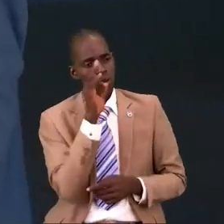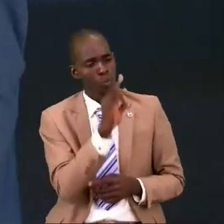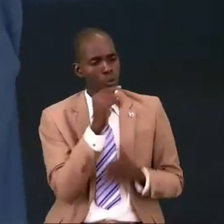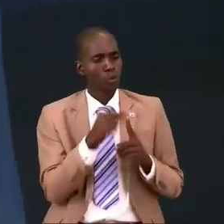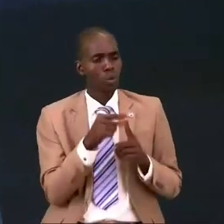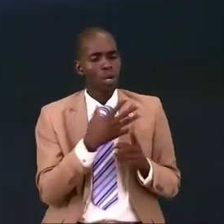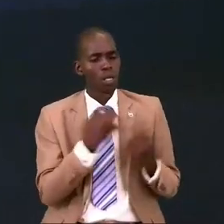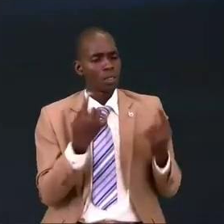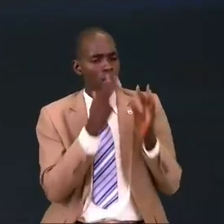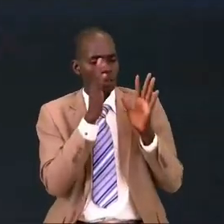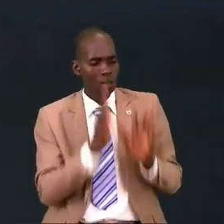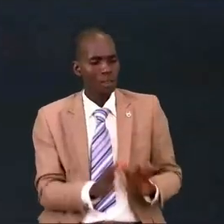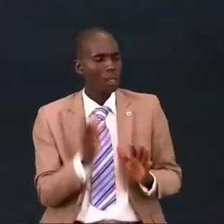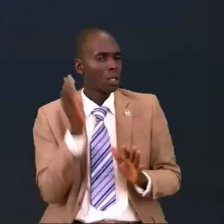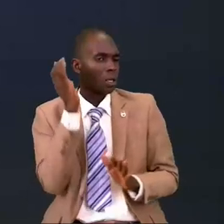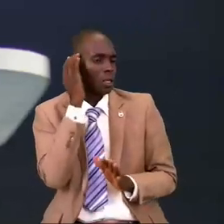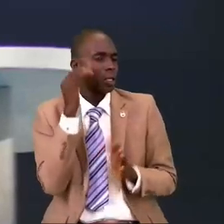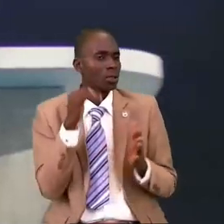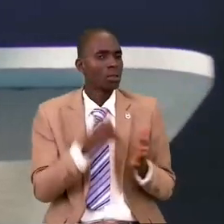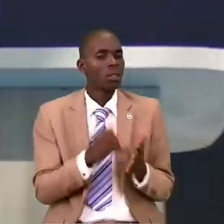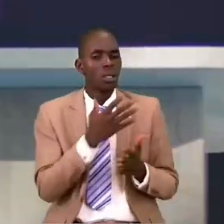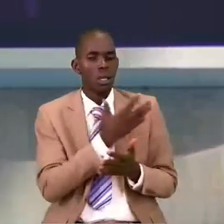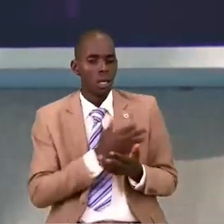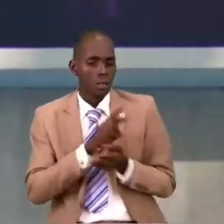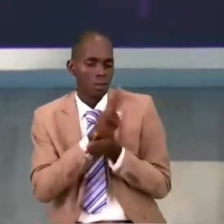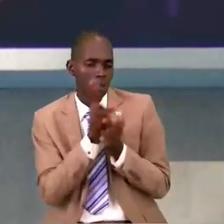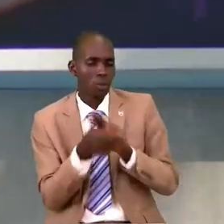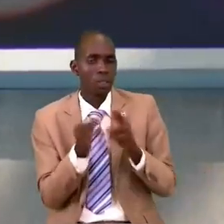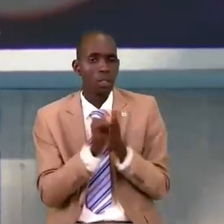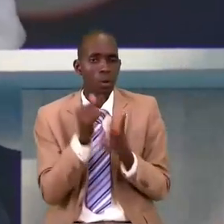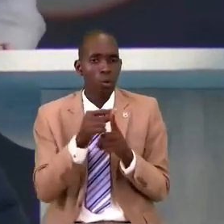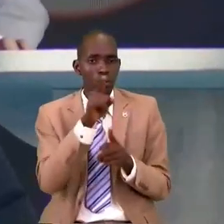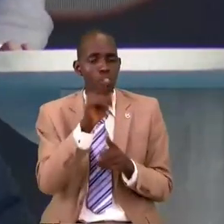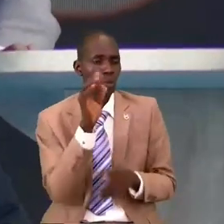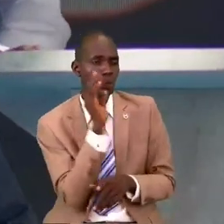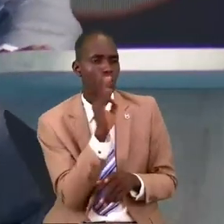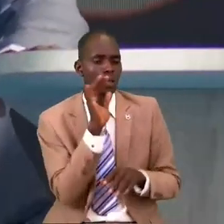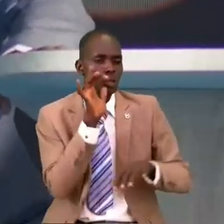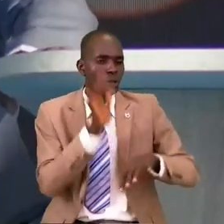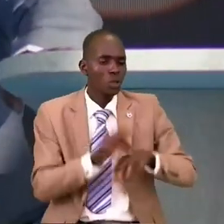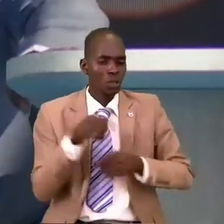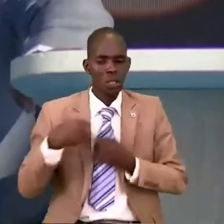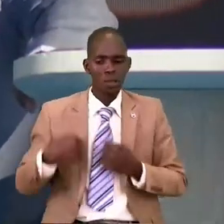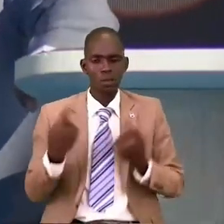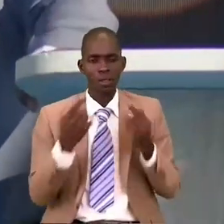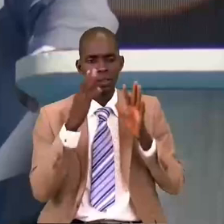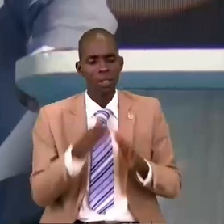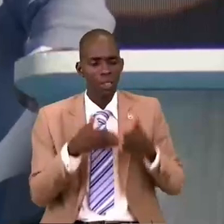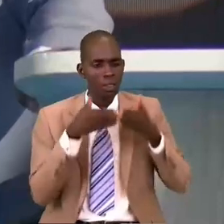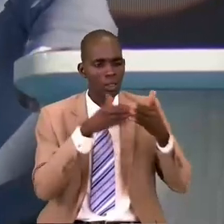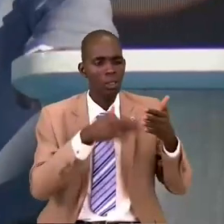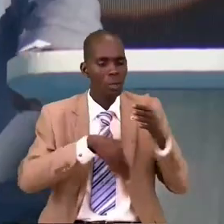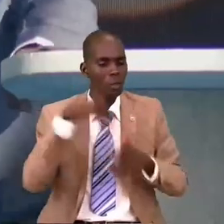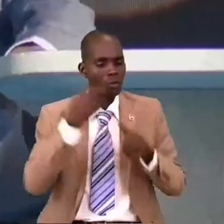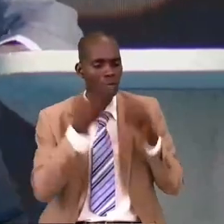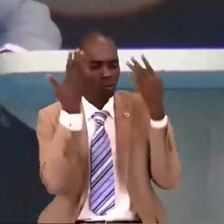prêché les fait sortir des ténèbres à la lumière. Quand tu prêches la parole et que cette parole que tu as prêchée